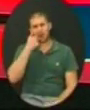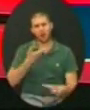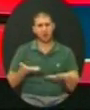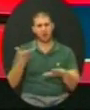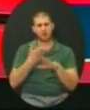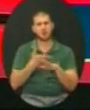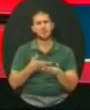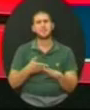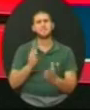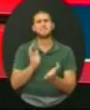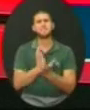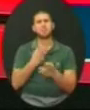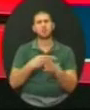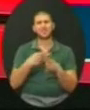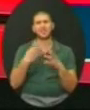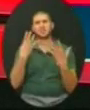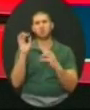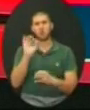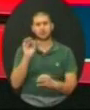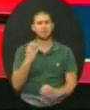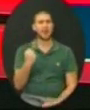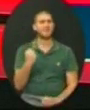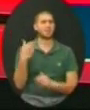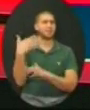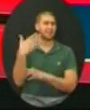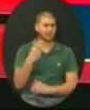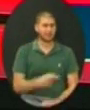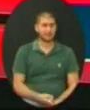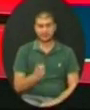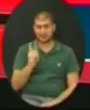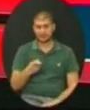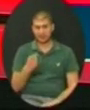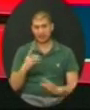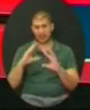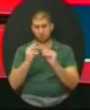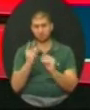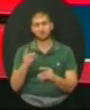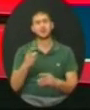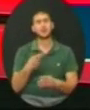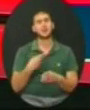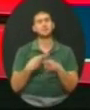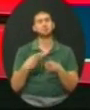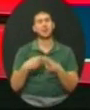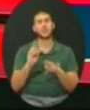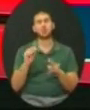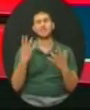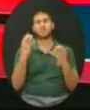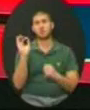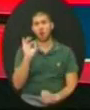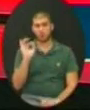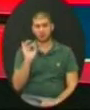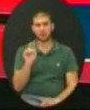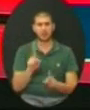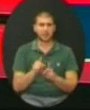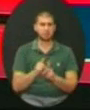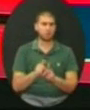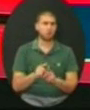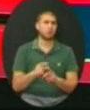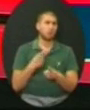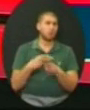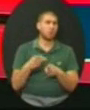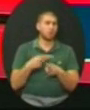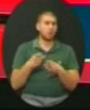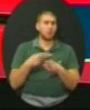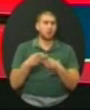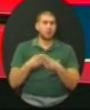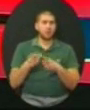בגובה 90%. בערבות מדינה. משכנתה בערבות מדינה, זהו, כן. זהו, זה צריך להשלים שזה בערבות מדינה, כי 90% זה כאילו למשכן את עצמך. לא,